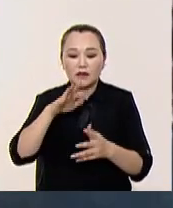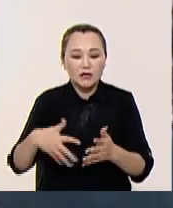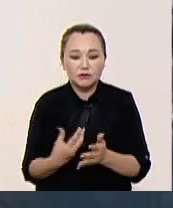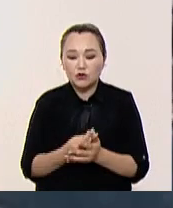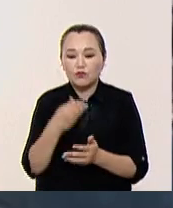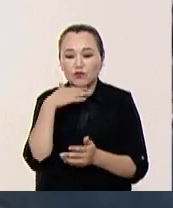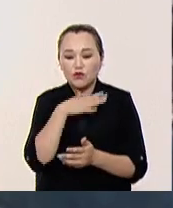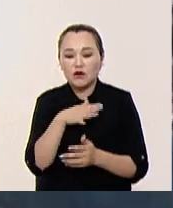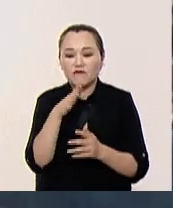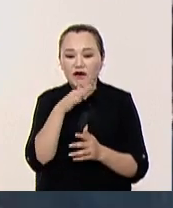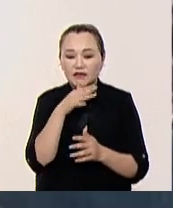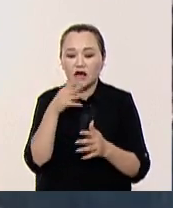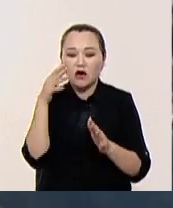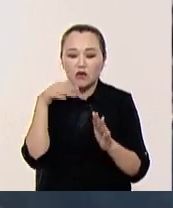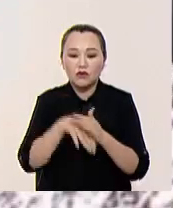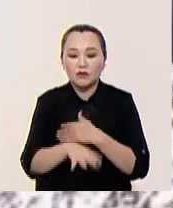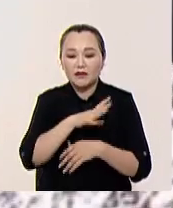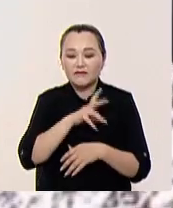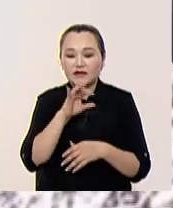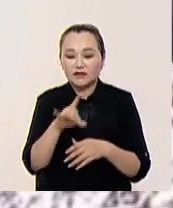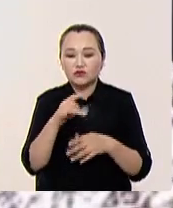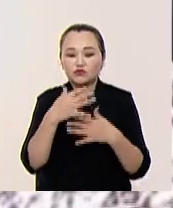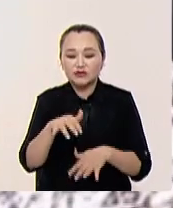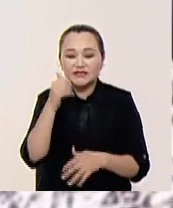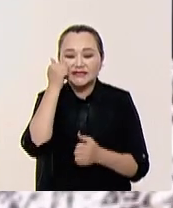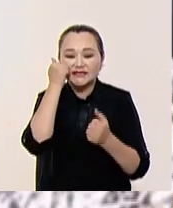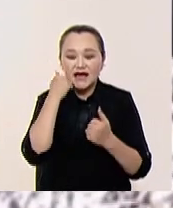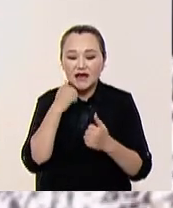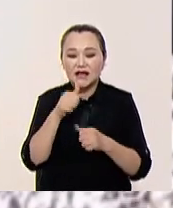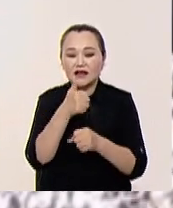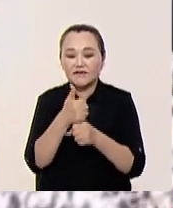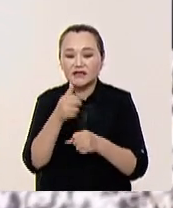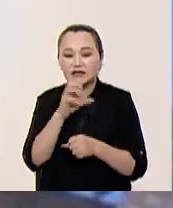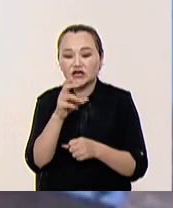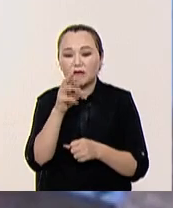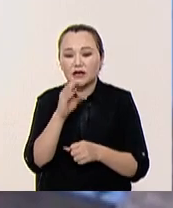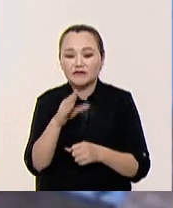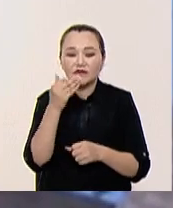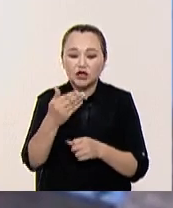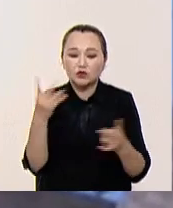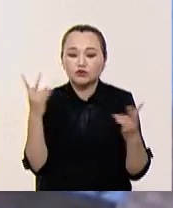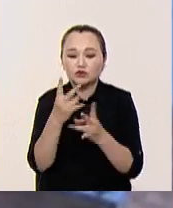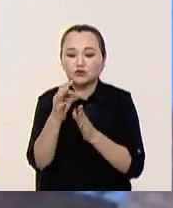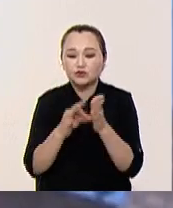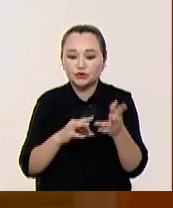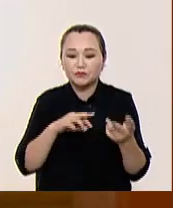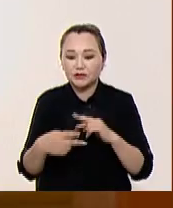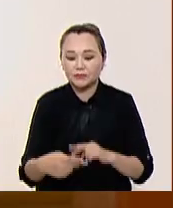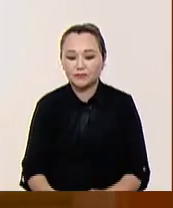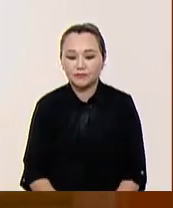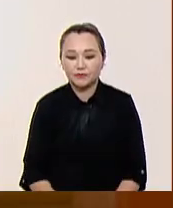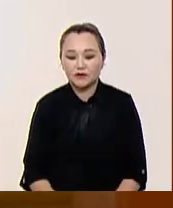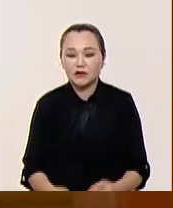говорится, много воды утекло. Фильтр-аппараты износились. По словам главы области Серика Шапкенова, их нужно срочно